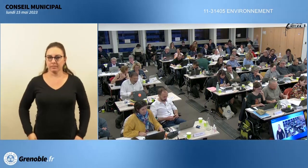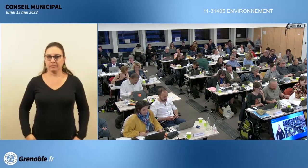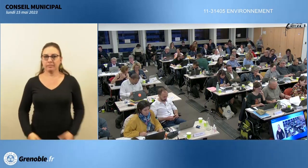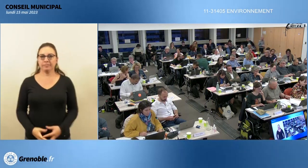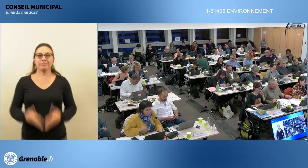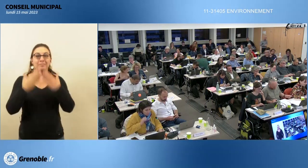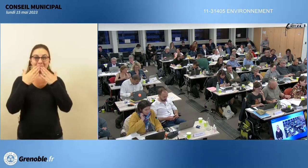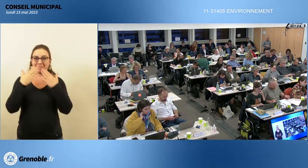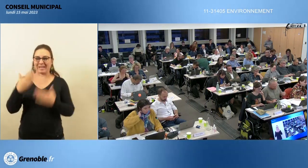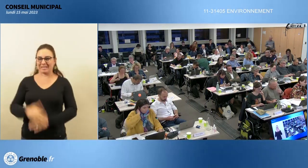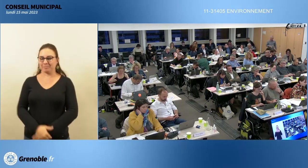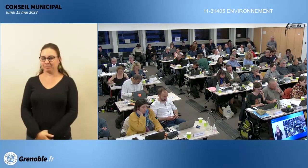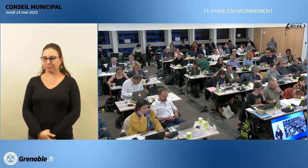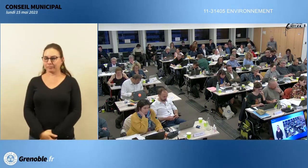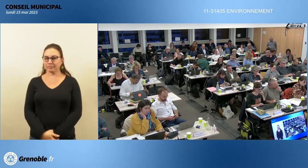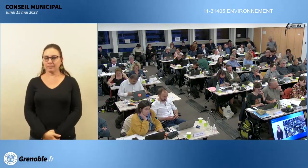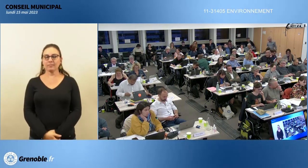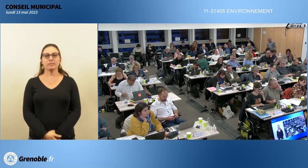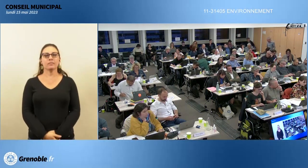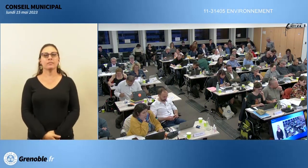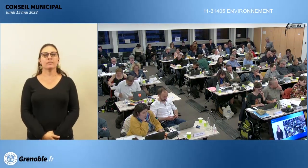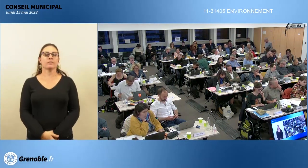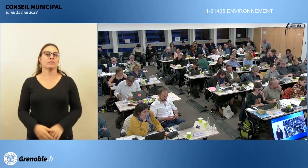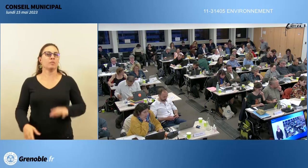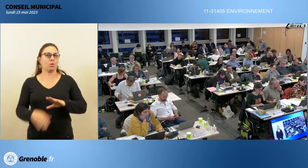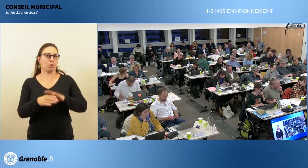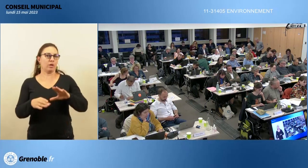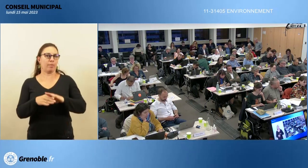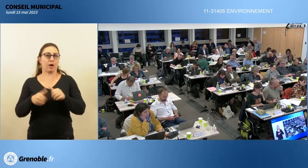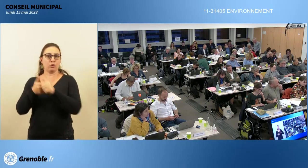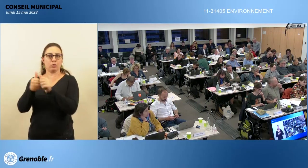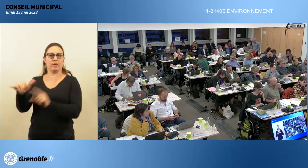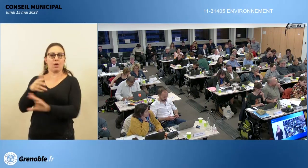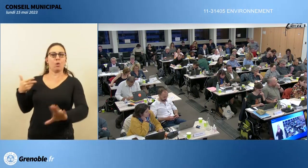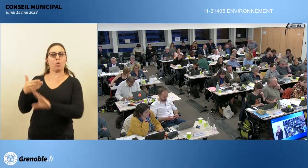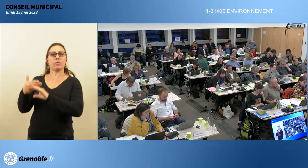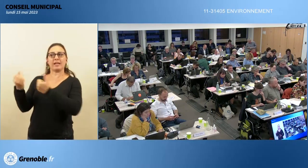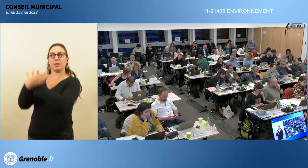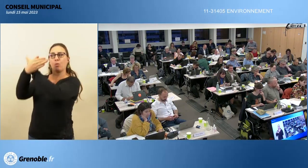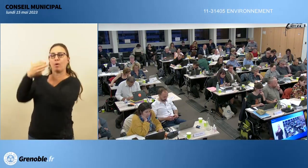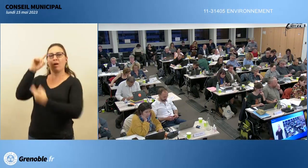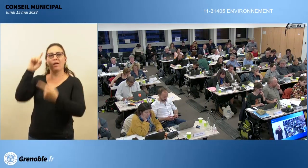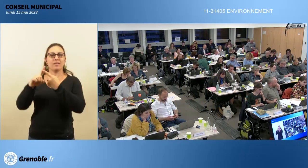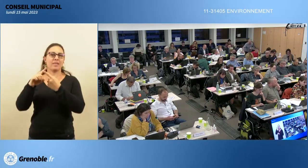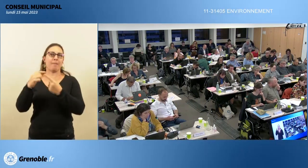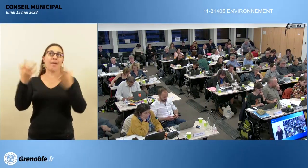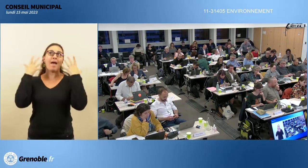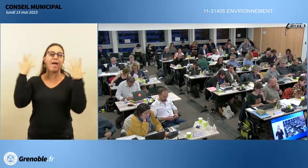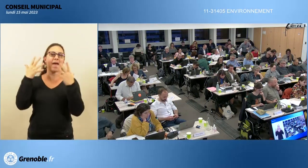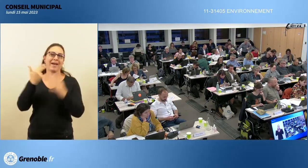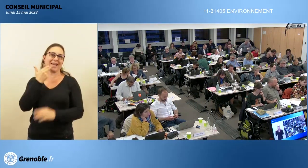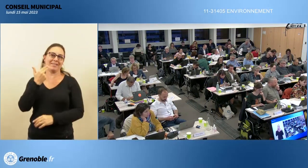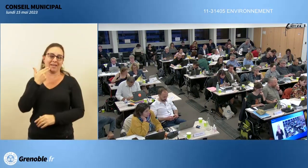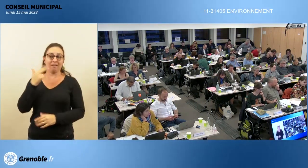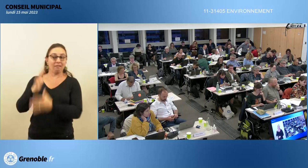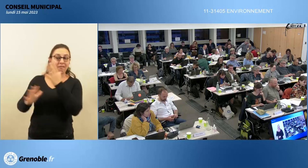merci Monsieur le Maire pour commencer quelques mots sur le contexte métropolitain en matière de qualité de l'air nous sommes certes comme je l'ai entendu un territoire